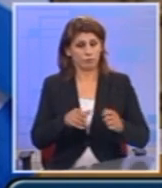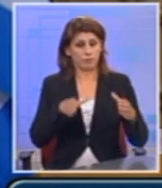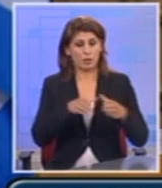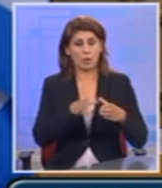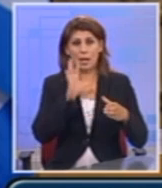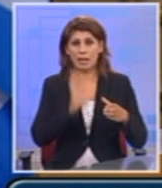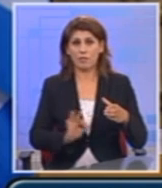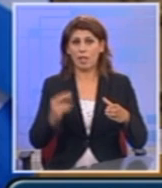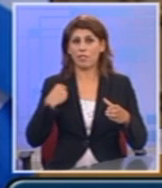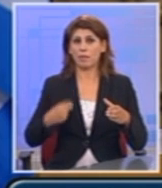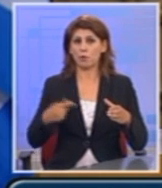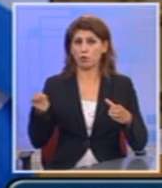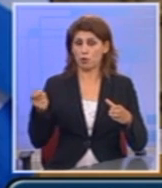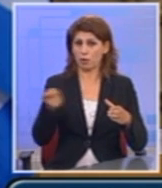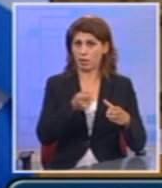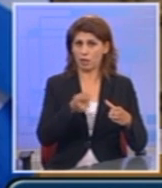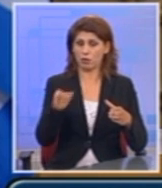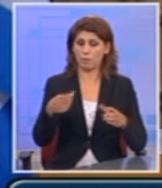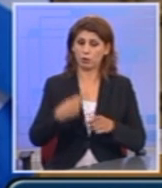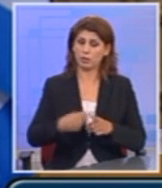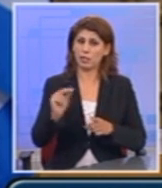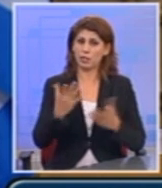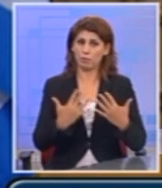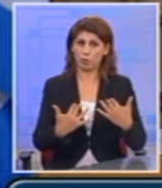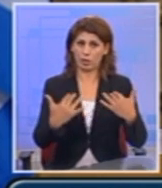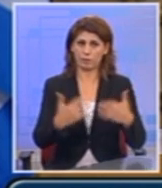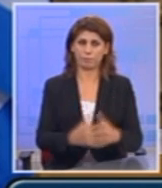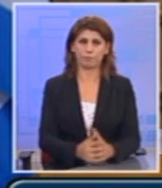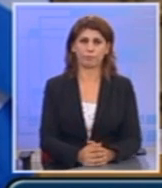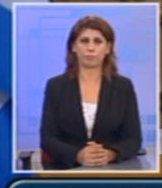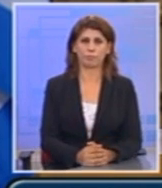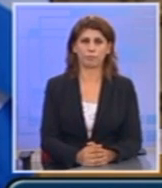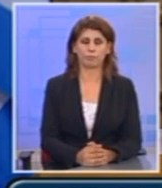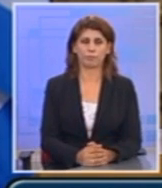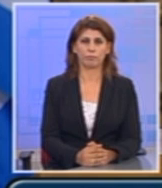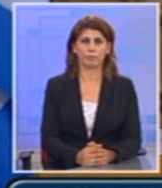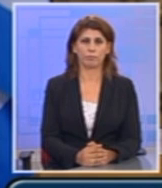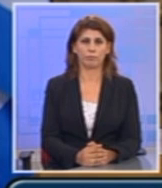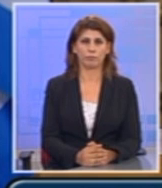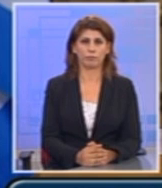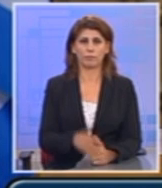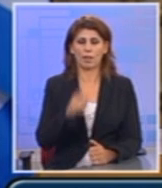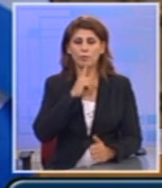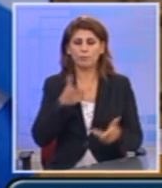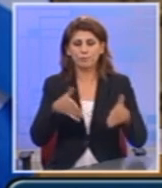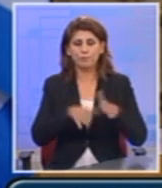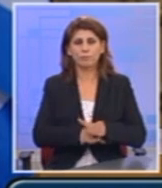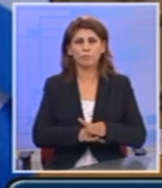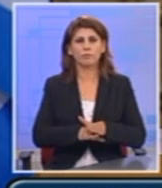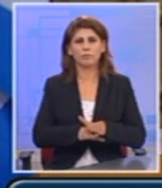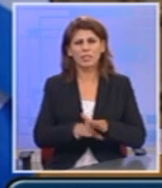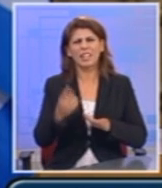αλήθειας δημοσίου χρέους από το ελληνικό κοινοβούλιο κάτι που παρασιώπηση σχεδόν